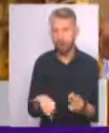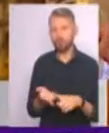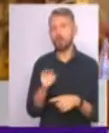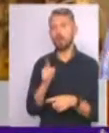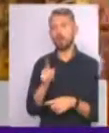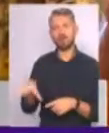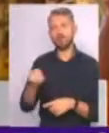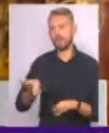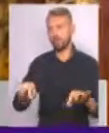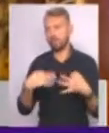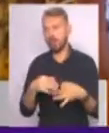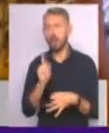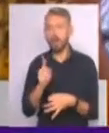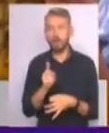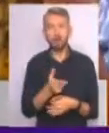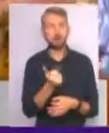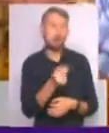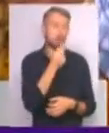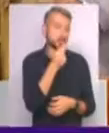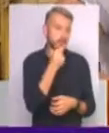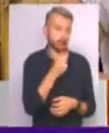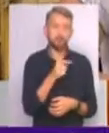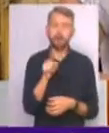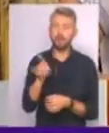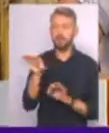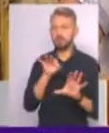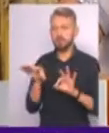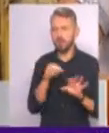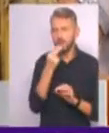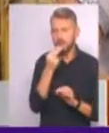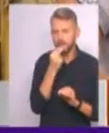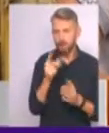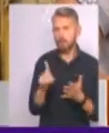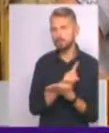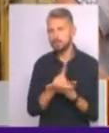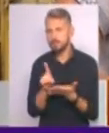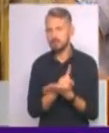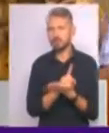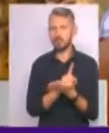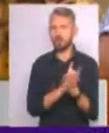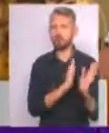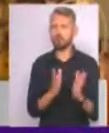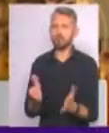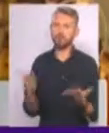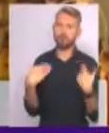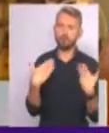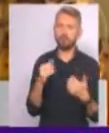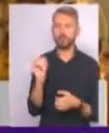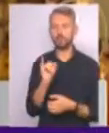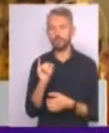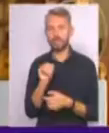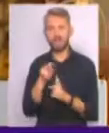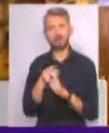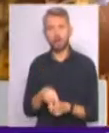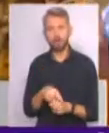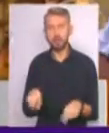все дозволяє, але він питання, підібрав собі конечно, і харчування, да, і режим відпочинку, і